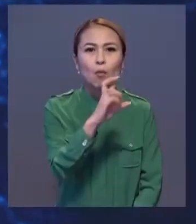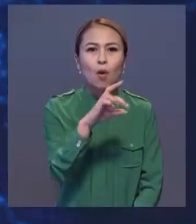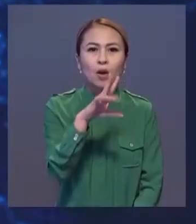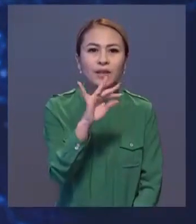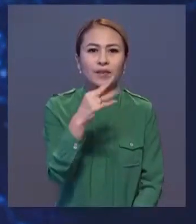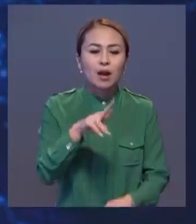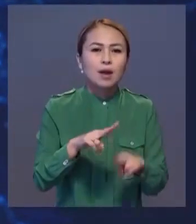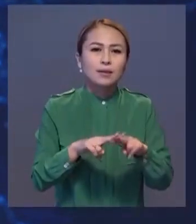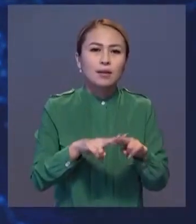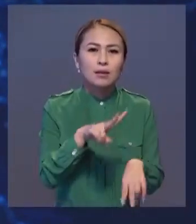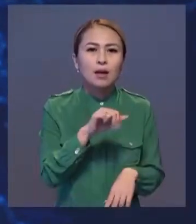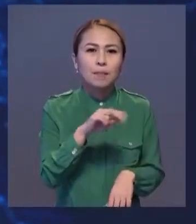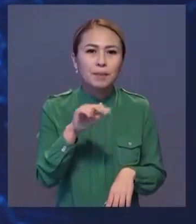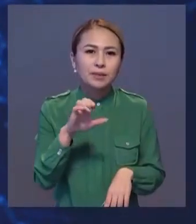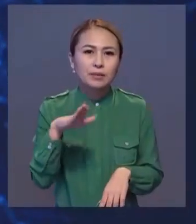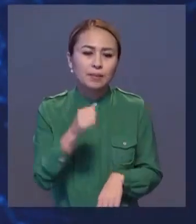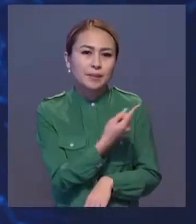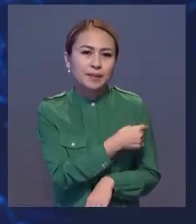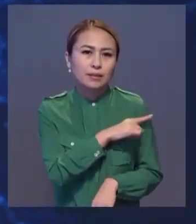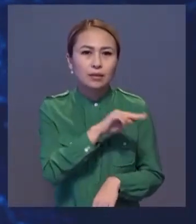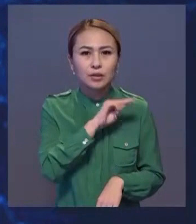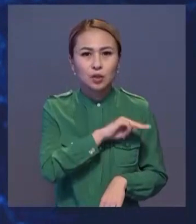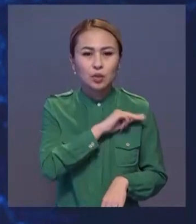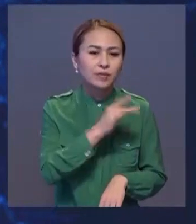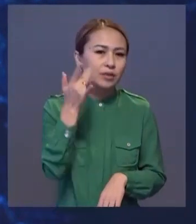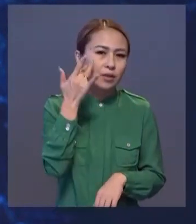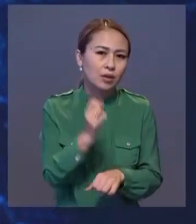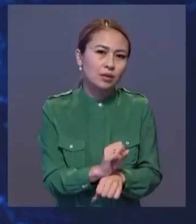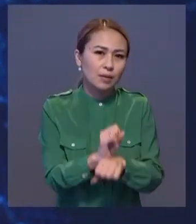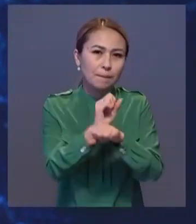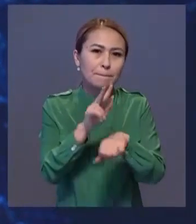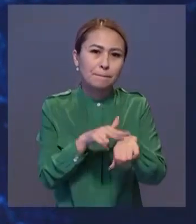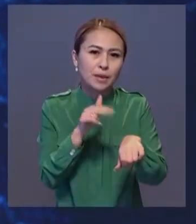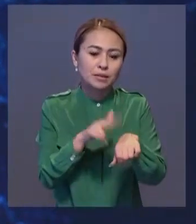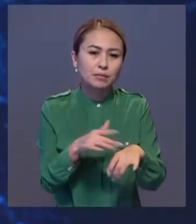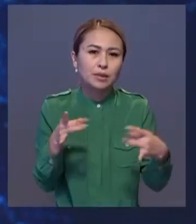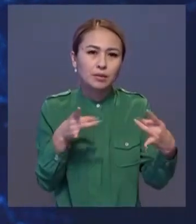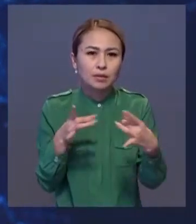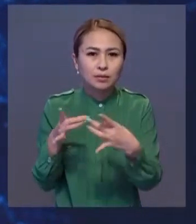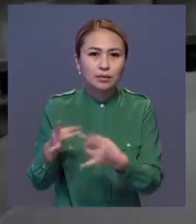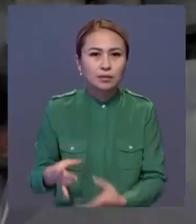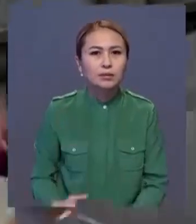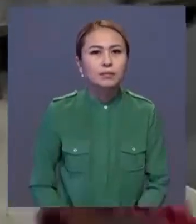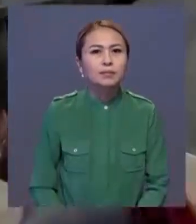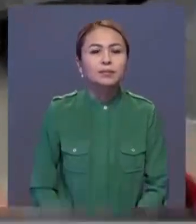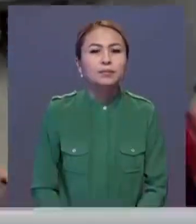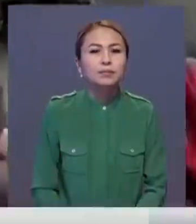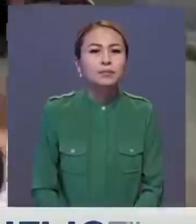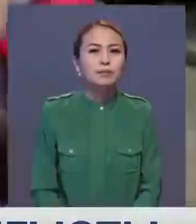Боливия астанасы Ла-Паста медицина қызметкерлері шеруге шығып, полициямен қақтығысты.